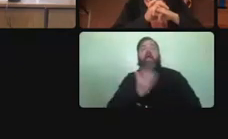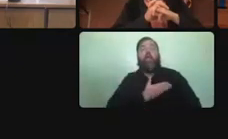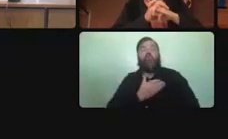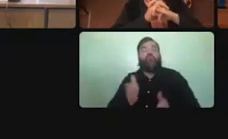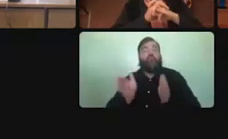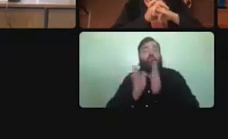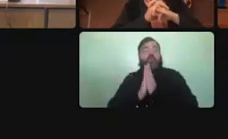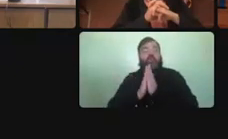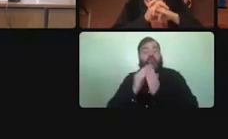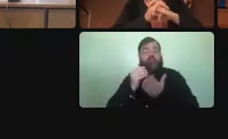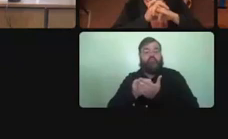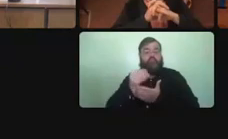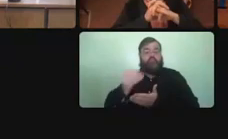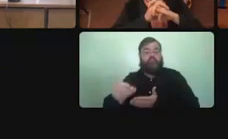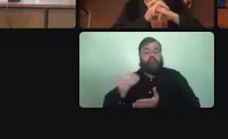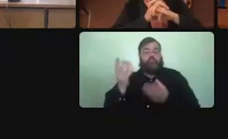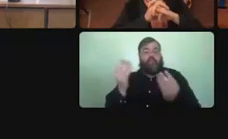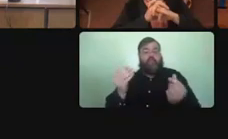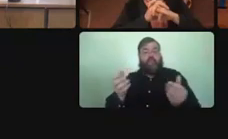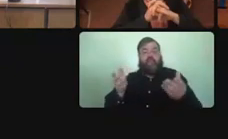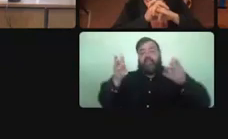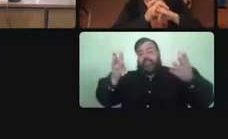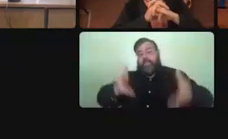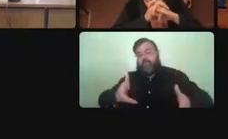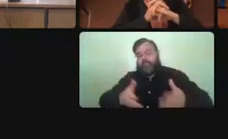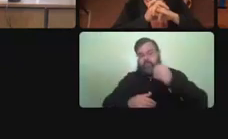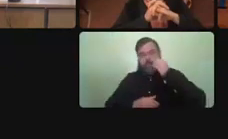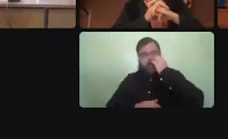Na tungependa